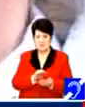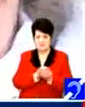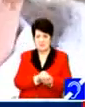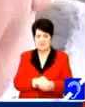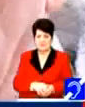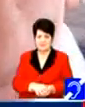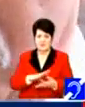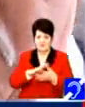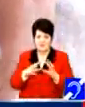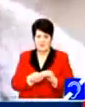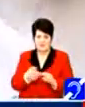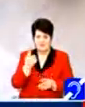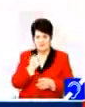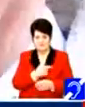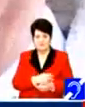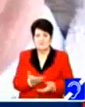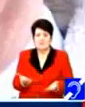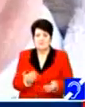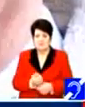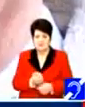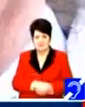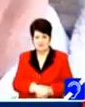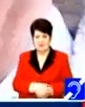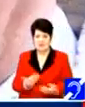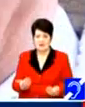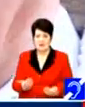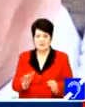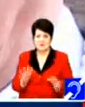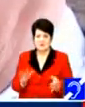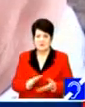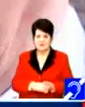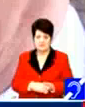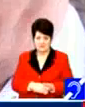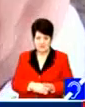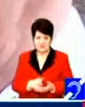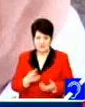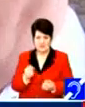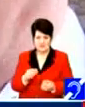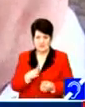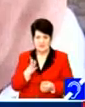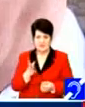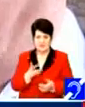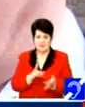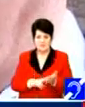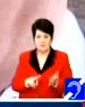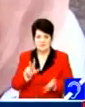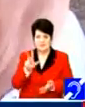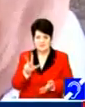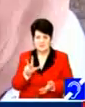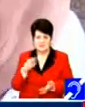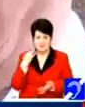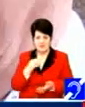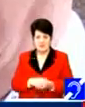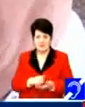Și ajutați. Ce se va? Ați mai intervenit acum în caz de calamitate? Da. Uite, dacă am 73 de ani, înseamnă că